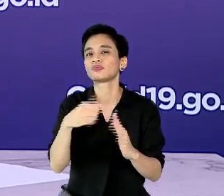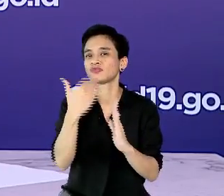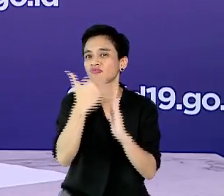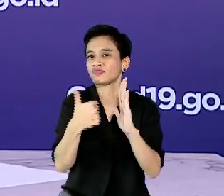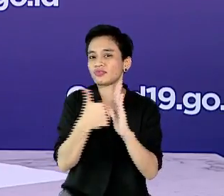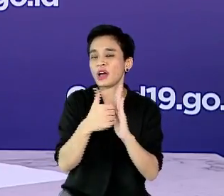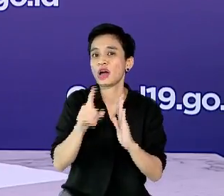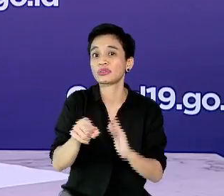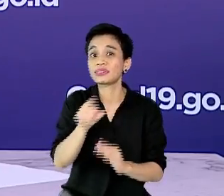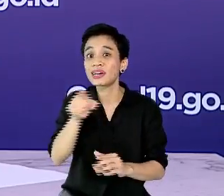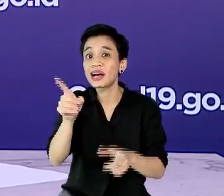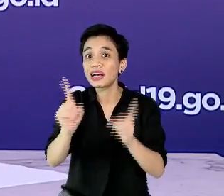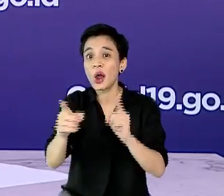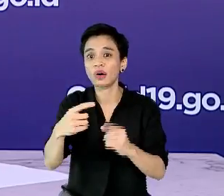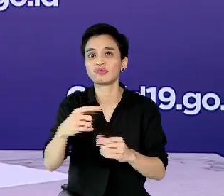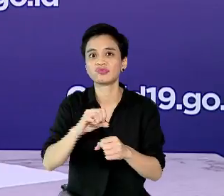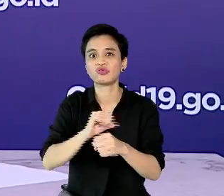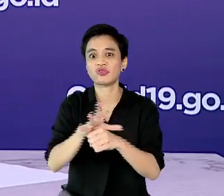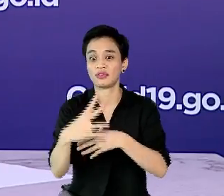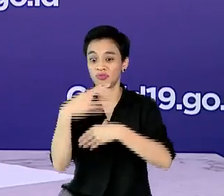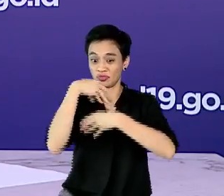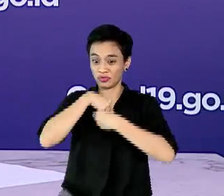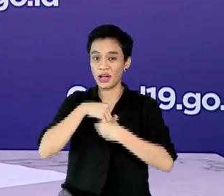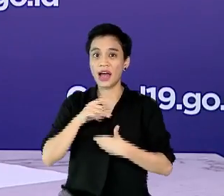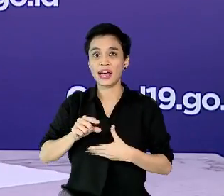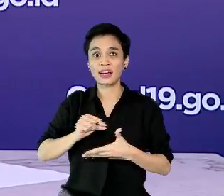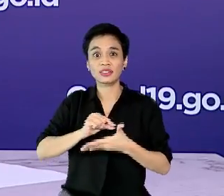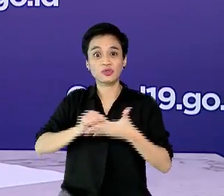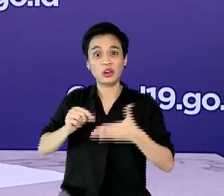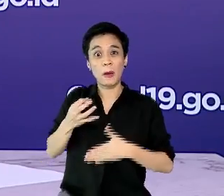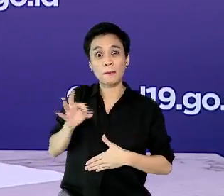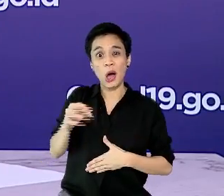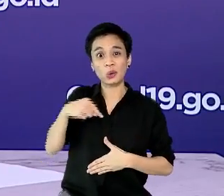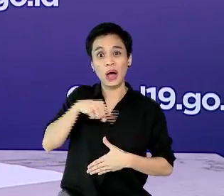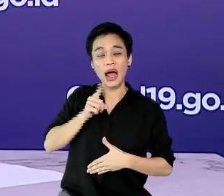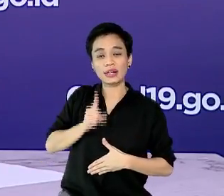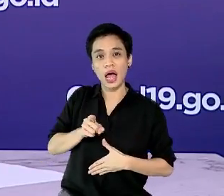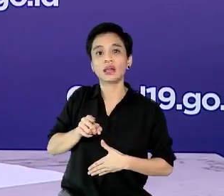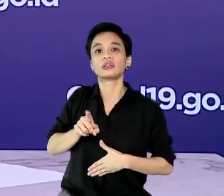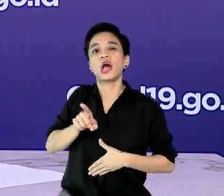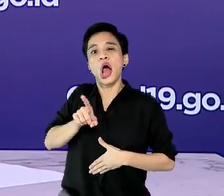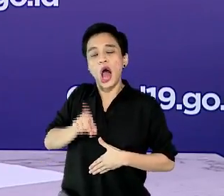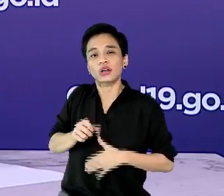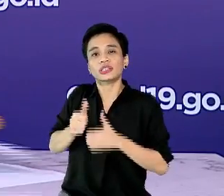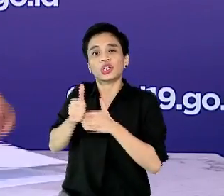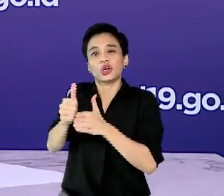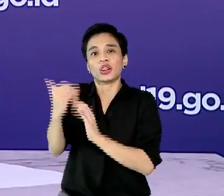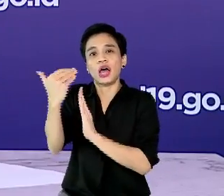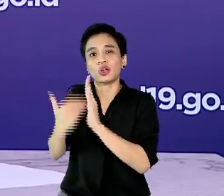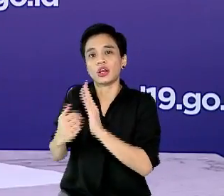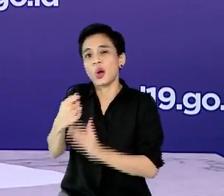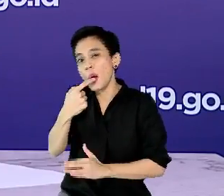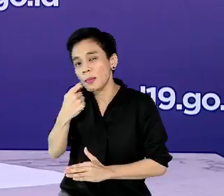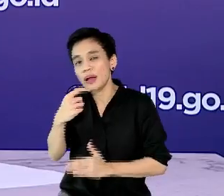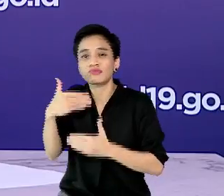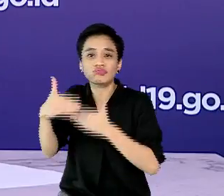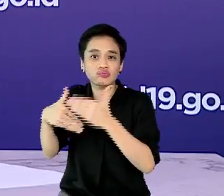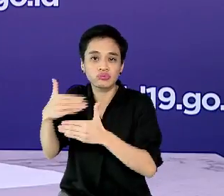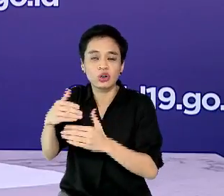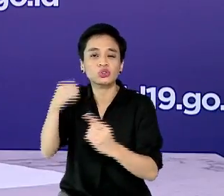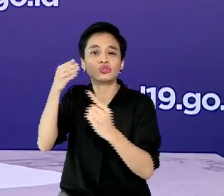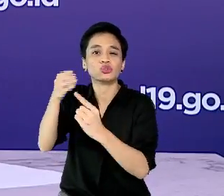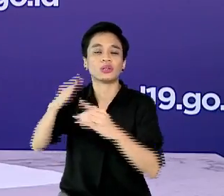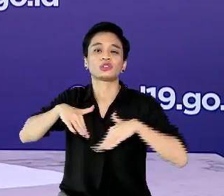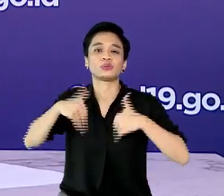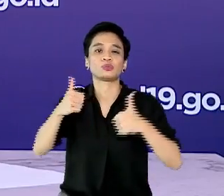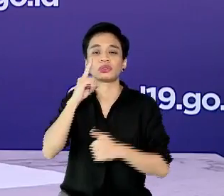terinfeksi varian tersebut untuk menjalani pengobatan sesuai prosedur untuk mempercepat proses penyembuhan.